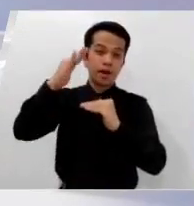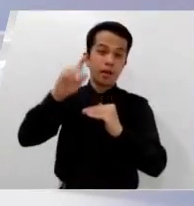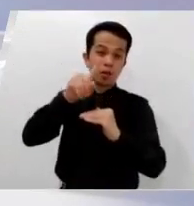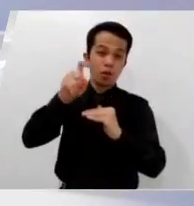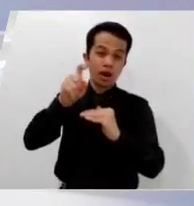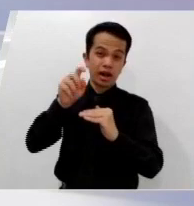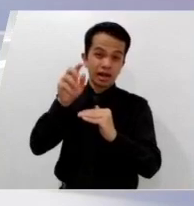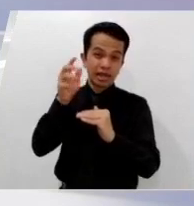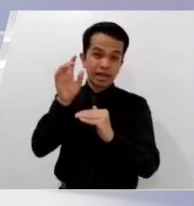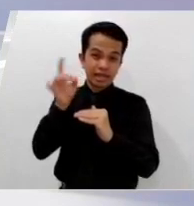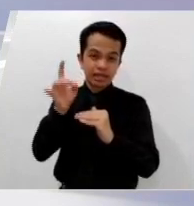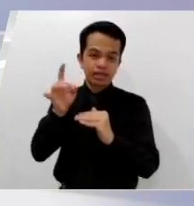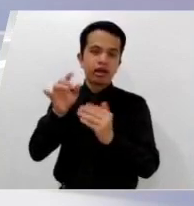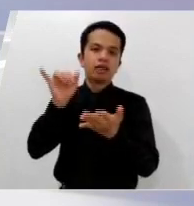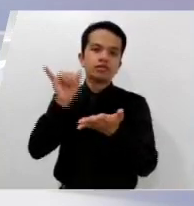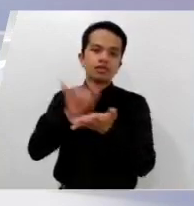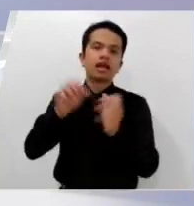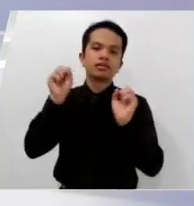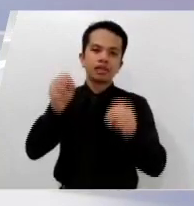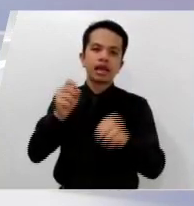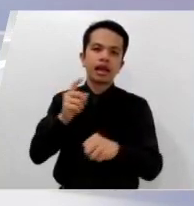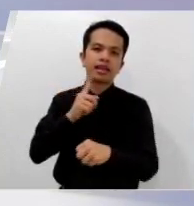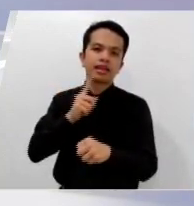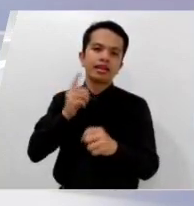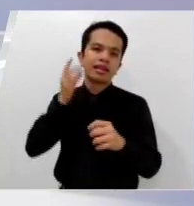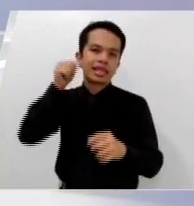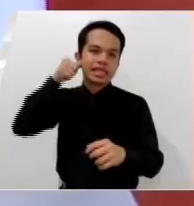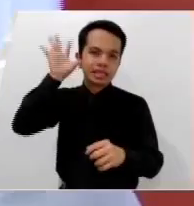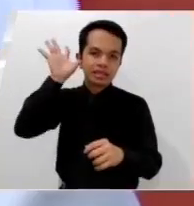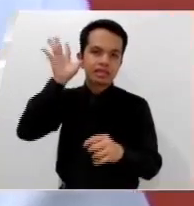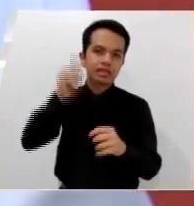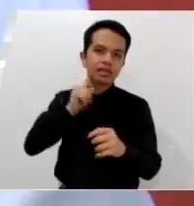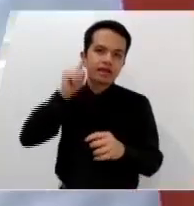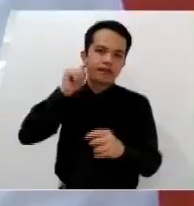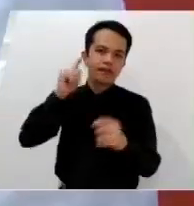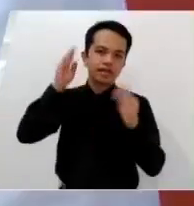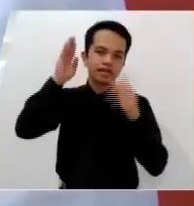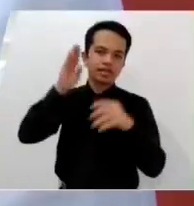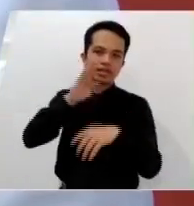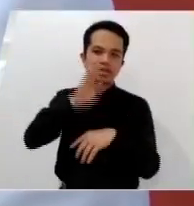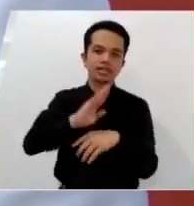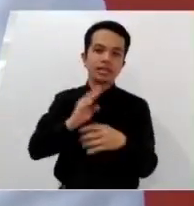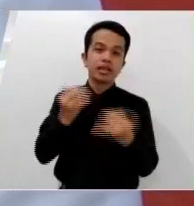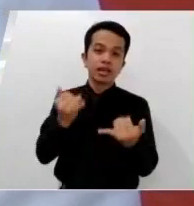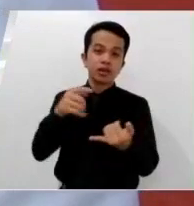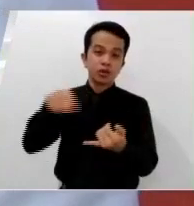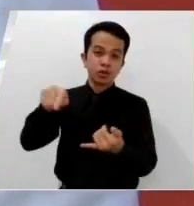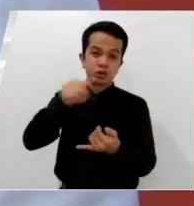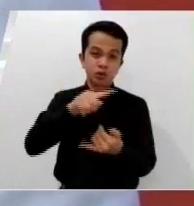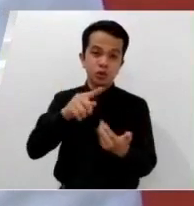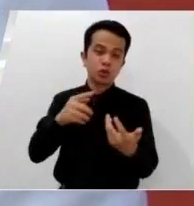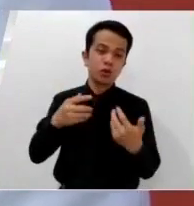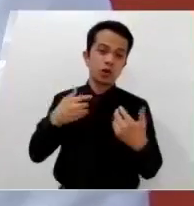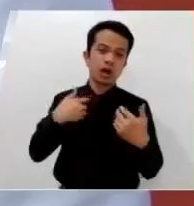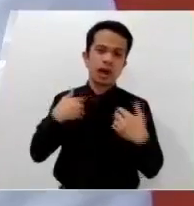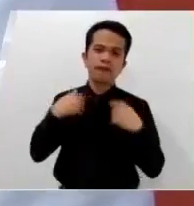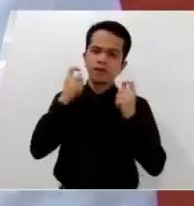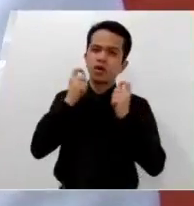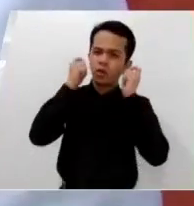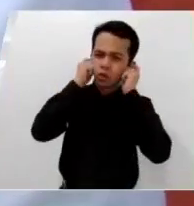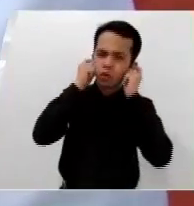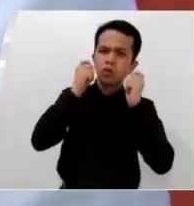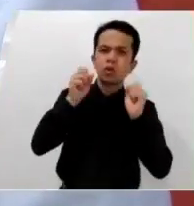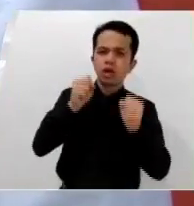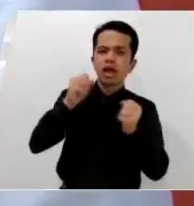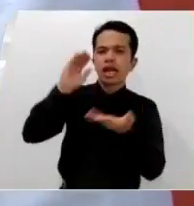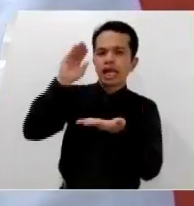tunog, maaari na yang makapinsala sa tainga. Paalala ng mga otoridad. Meron tayong mga headphones na mayroong noise cancelling, pero kung sa bahay lang, pwede ka